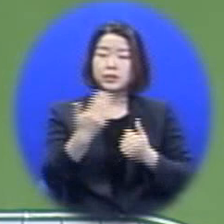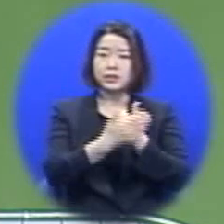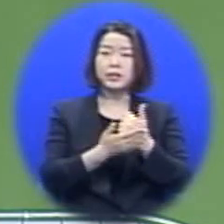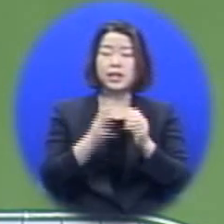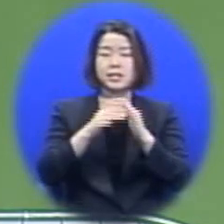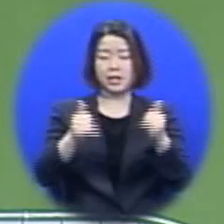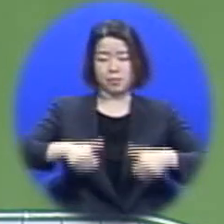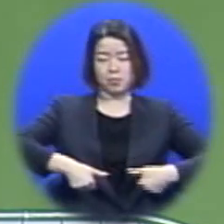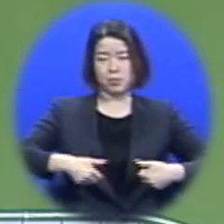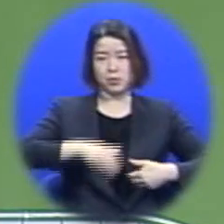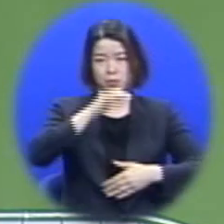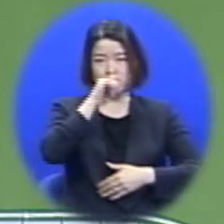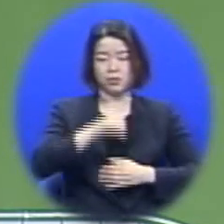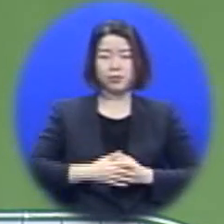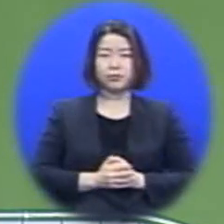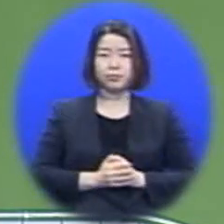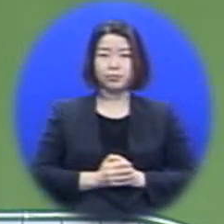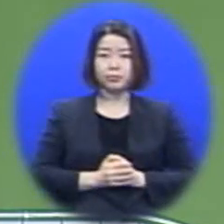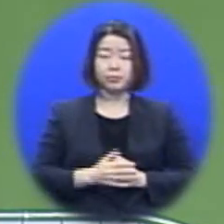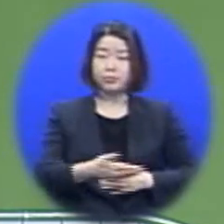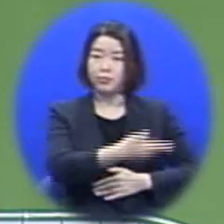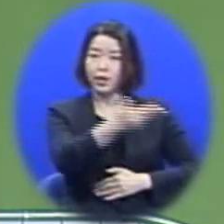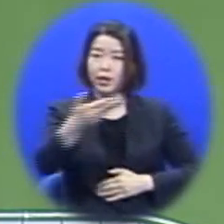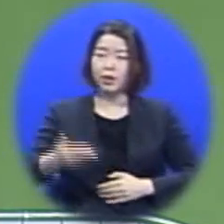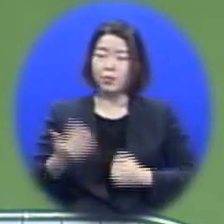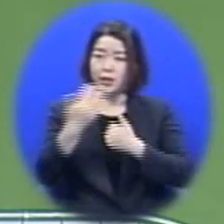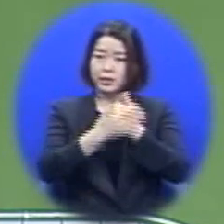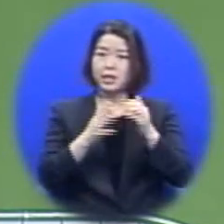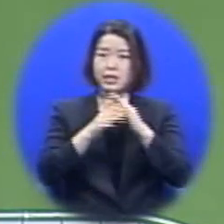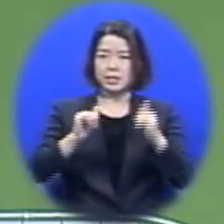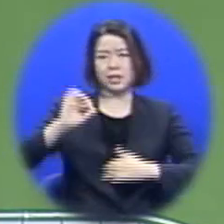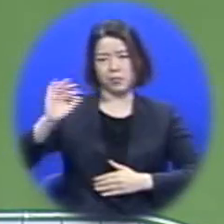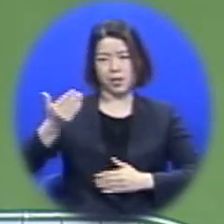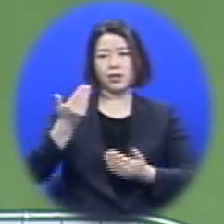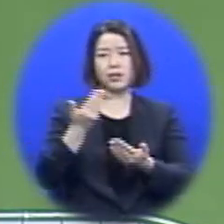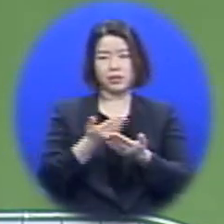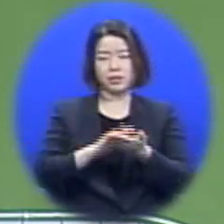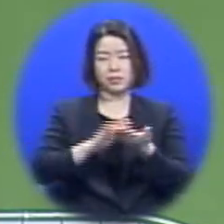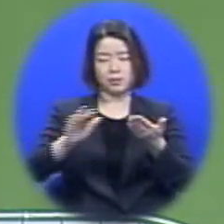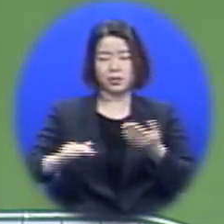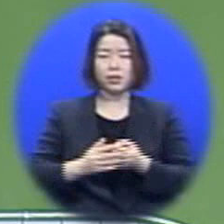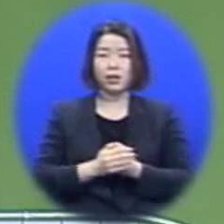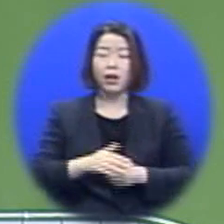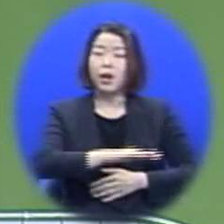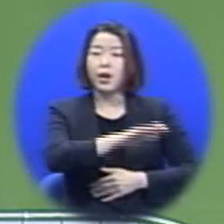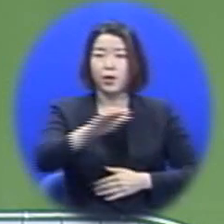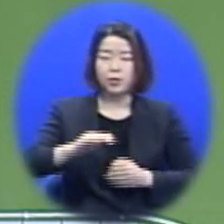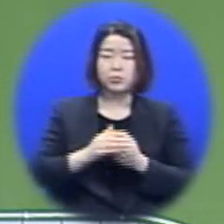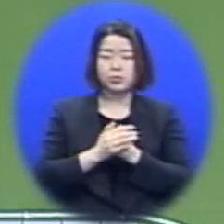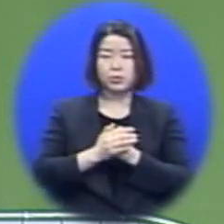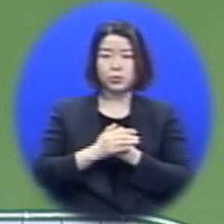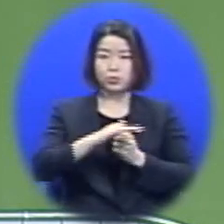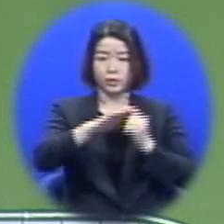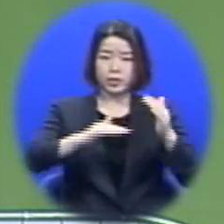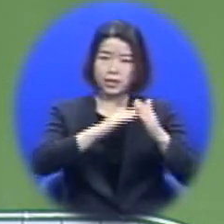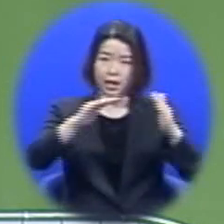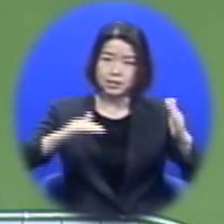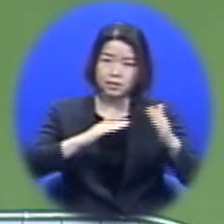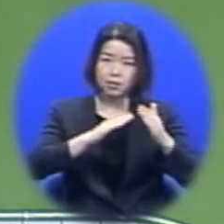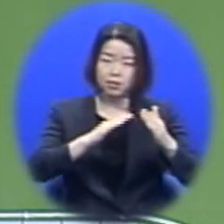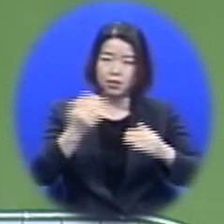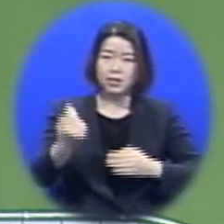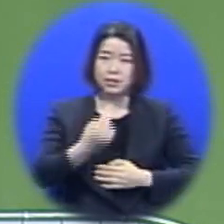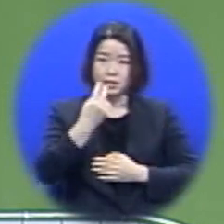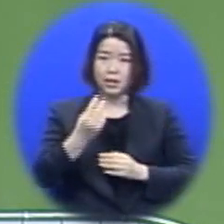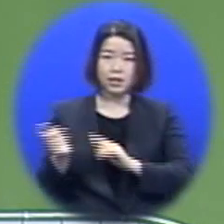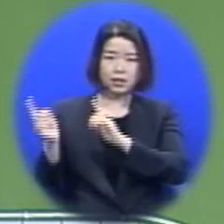사람이 필요합니다. 여러분이 은혜의 사람이 되어야 합니다. 여러분, 우리 가정 살아나는